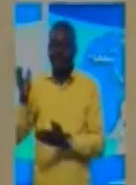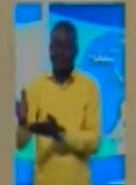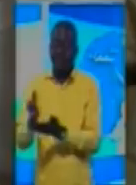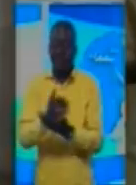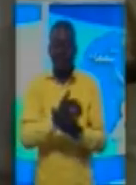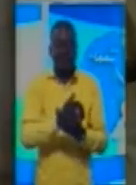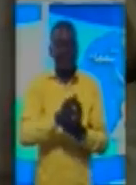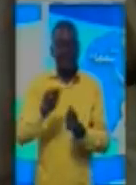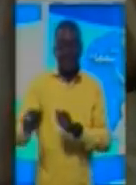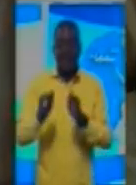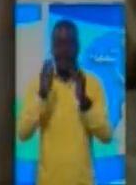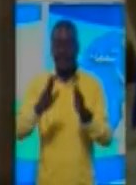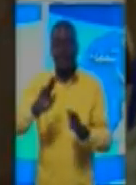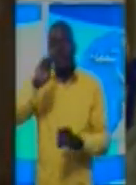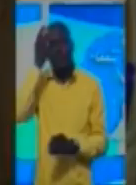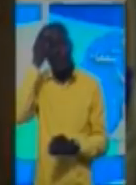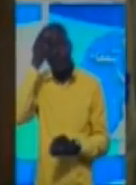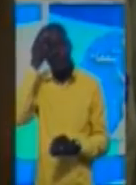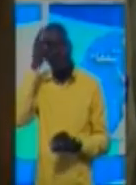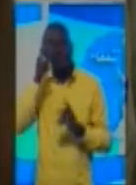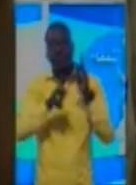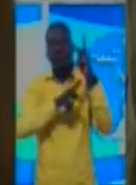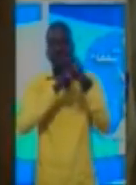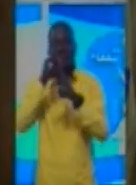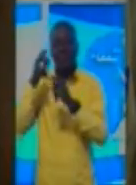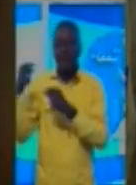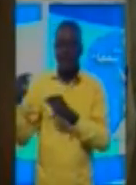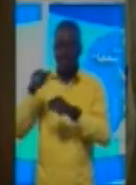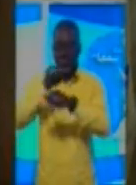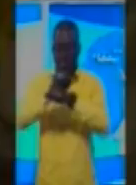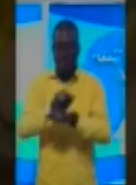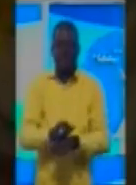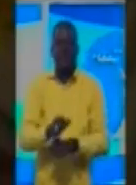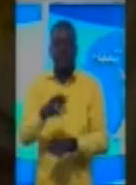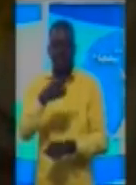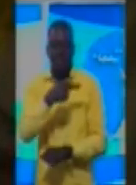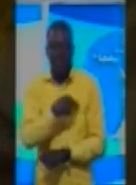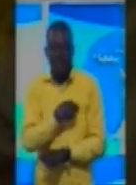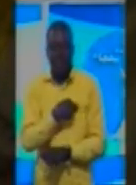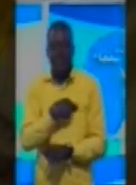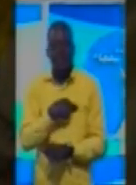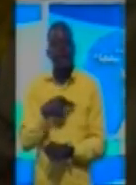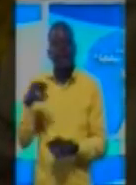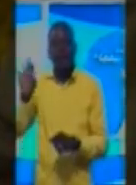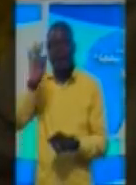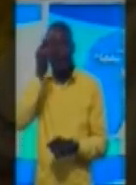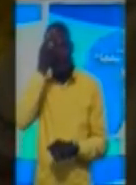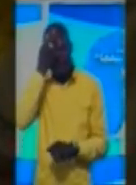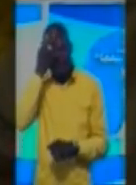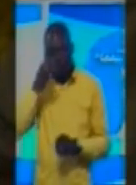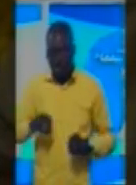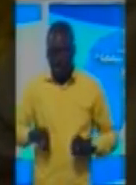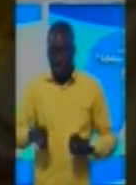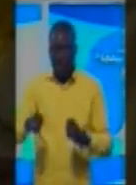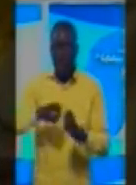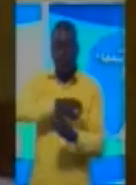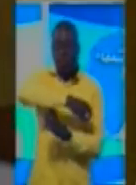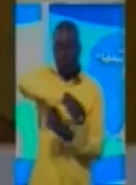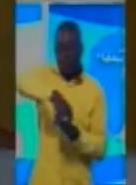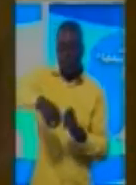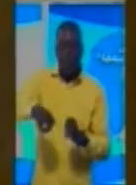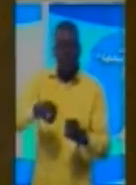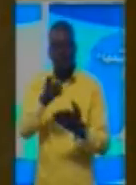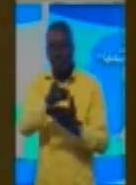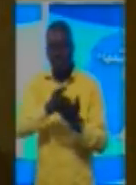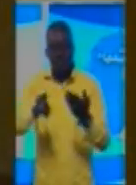acteurs politiques, de la société civile, des leaders coutumiers et religieux à fédérer leurs efforts autour du département en charge